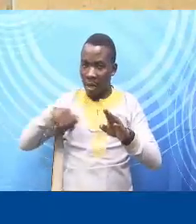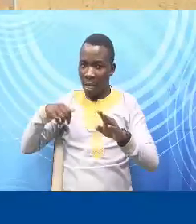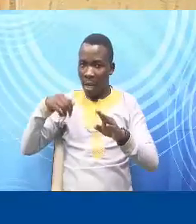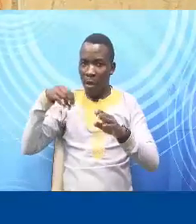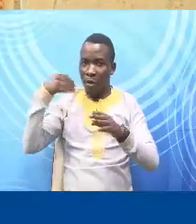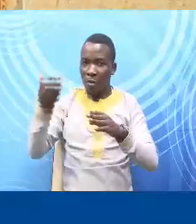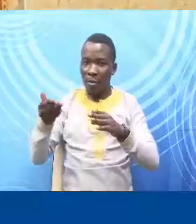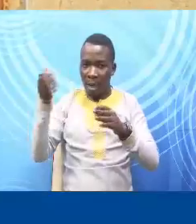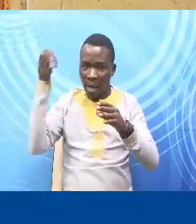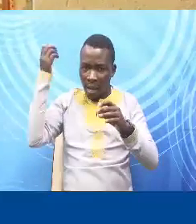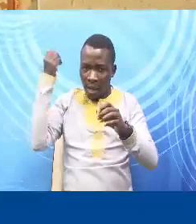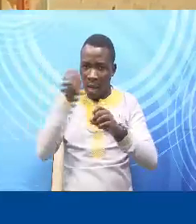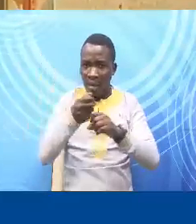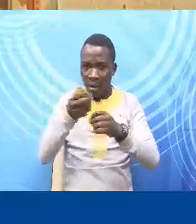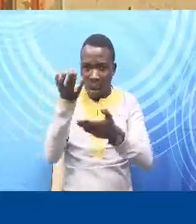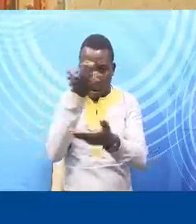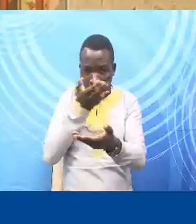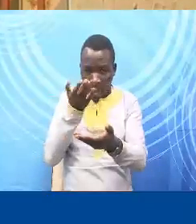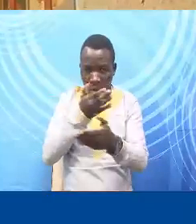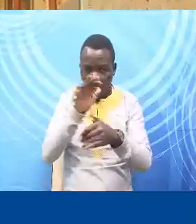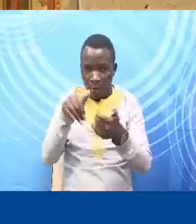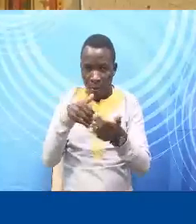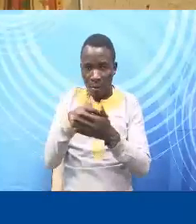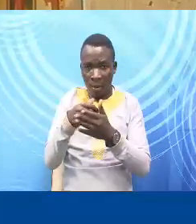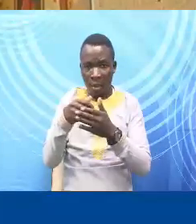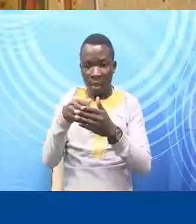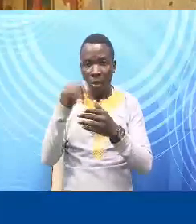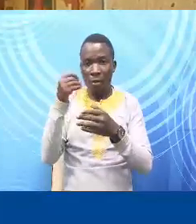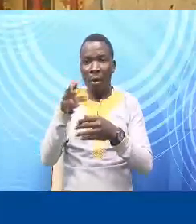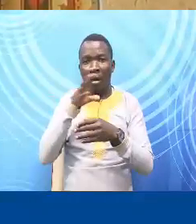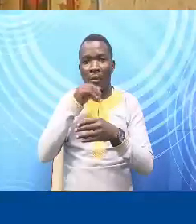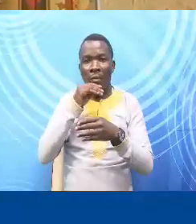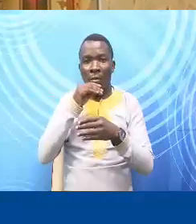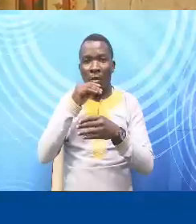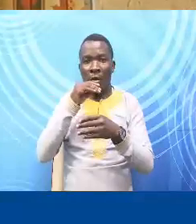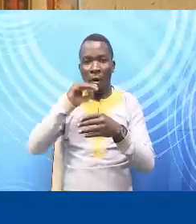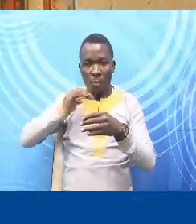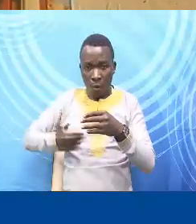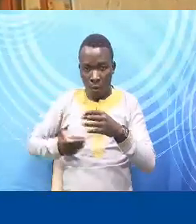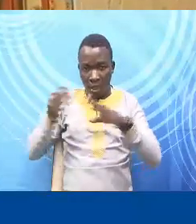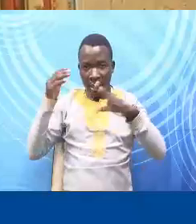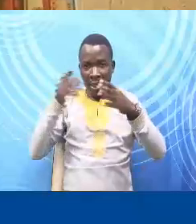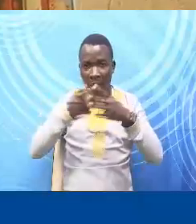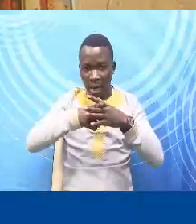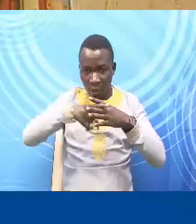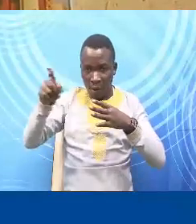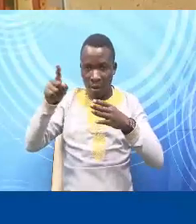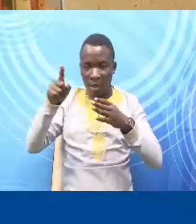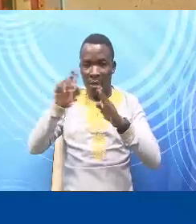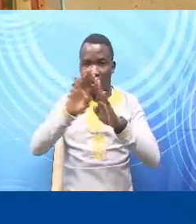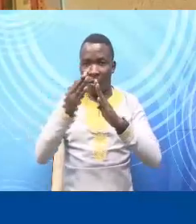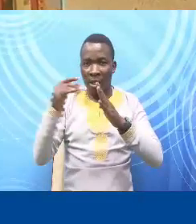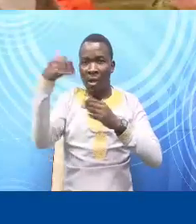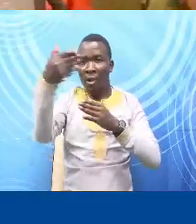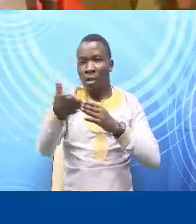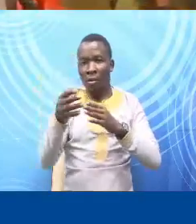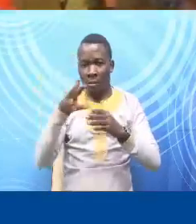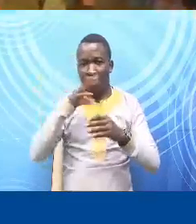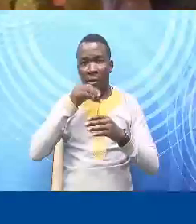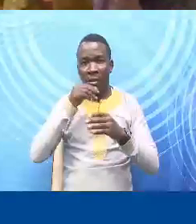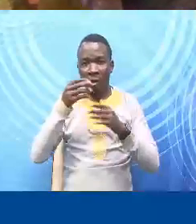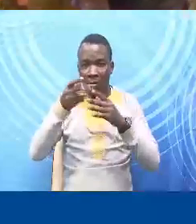byo ku nzugi n'amadirishya. Nyuma yaho ngo uyu mugore yaje kunyura mu muryango w'inyuma maze arasohoka ariruka, hanyuma aba basore nabo barasohoka ngo batangira gukubita uyu